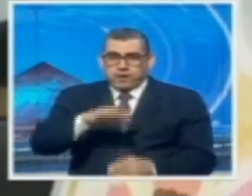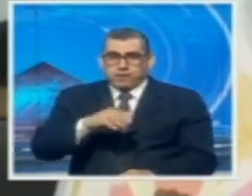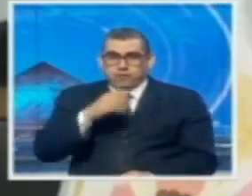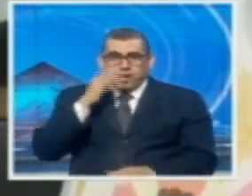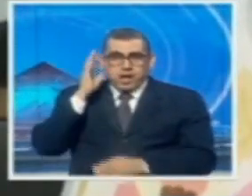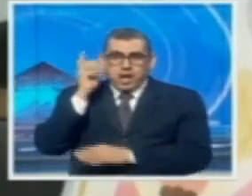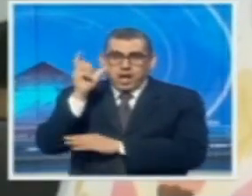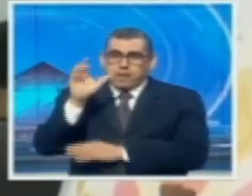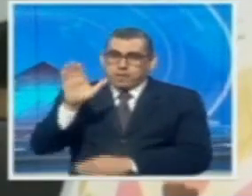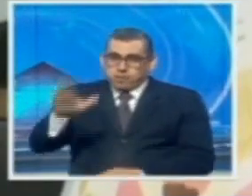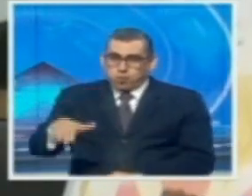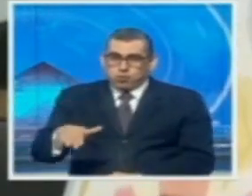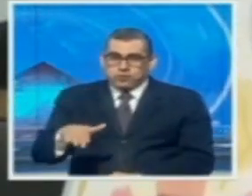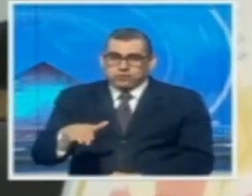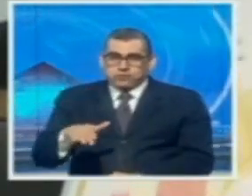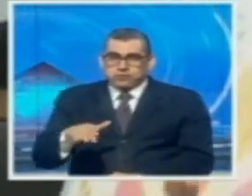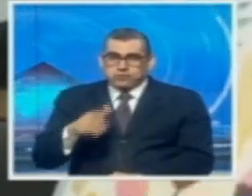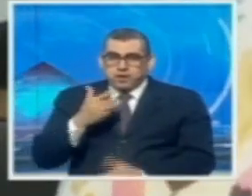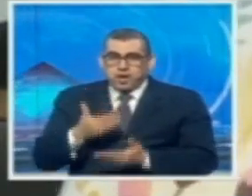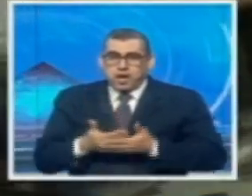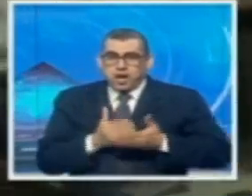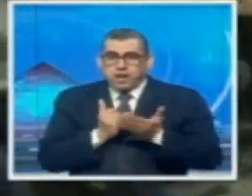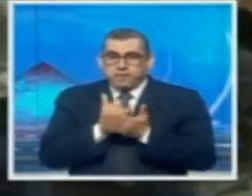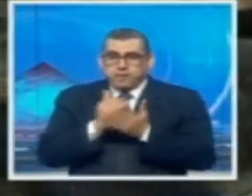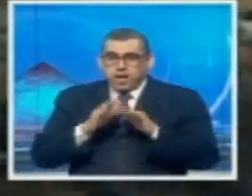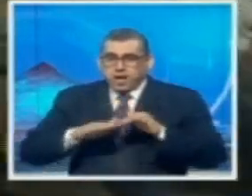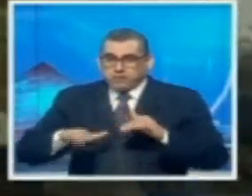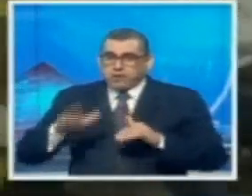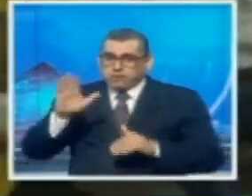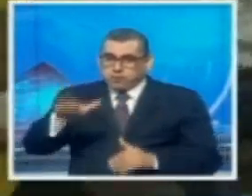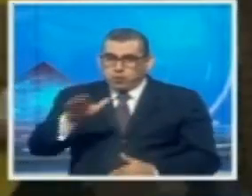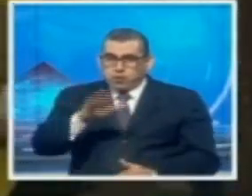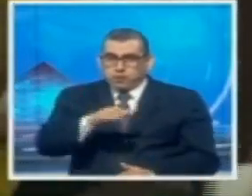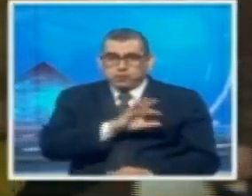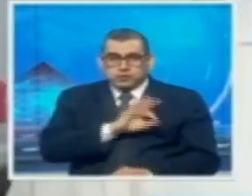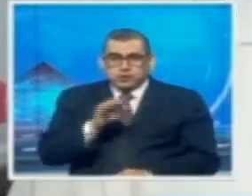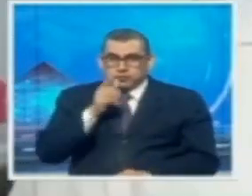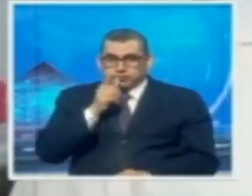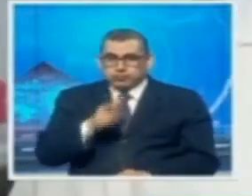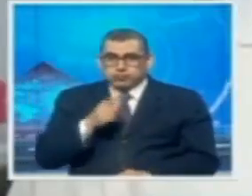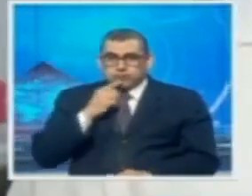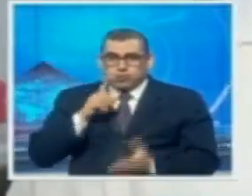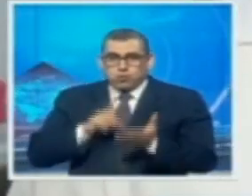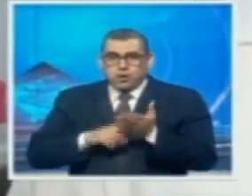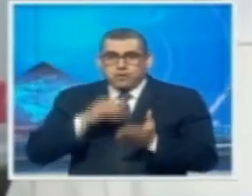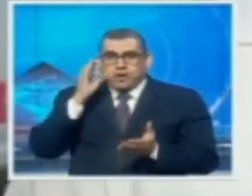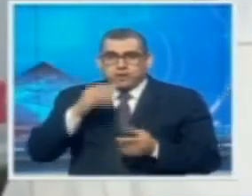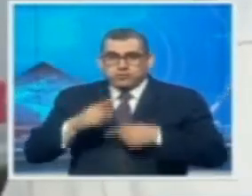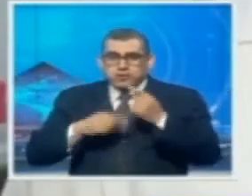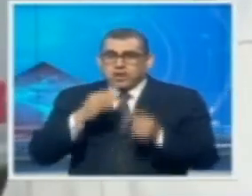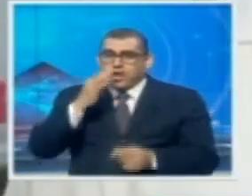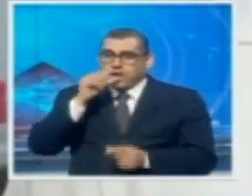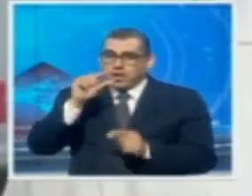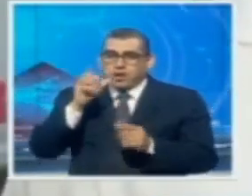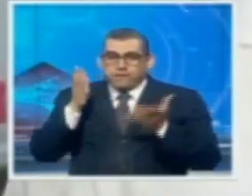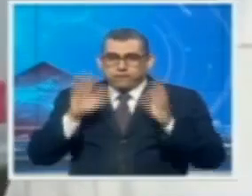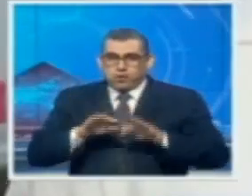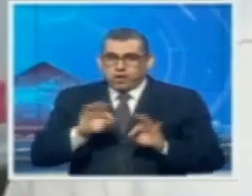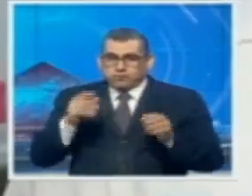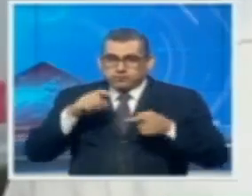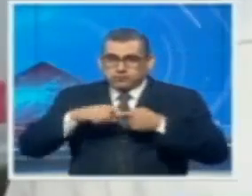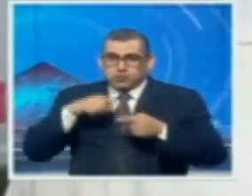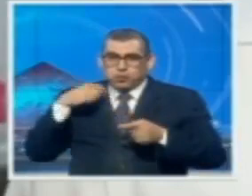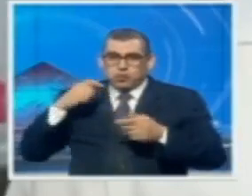المساجد، الحضانات، كل ده مغطسينه. الحاجة التانية طبعا لابد من توفر الطعوم، وده طبعا بالتنسيق مع